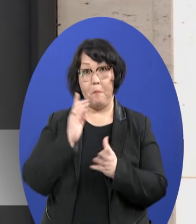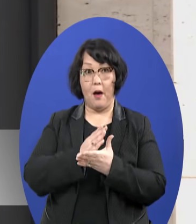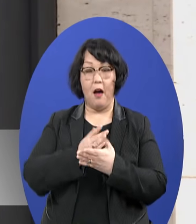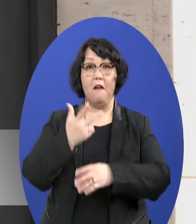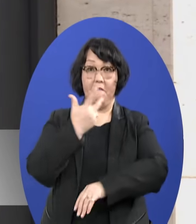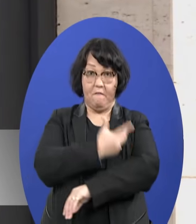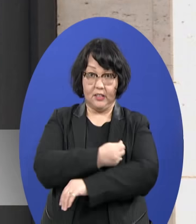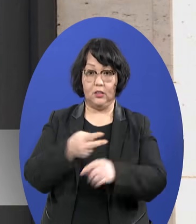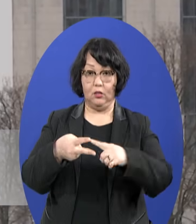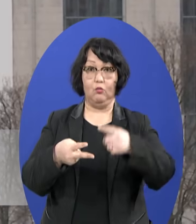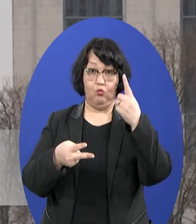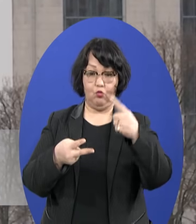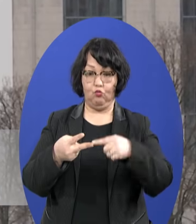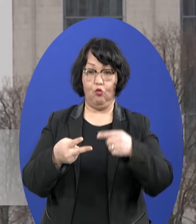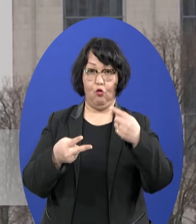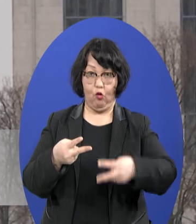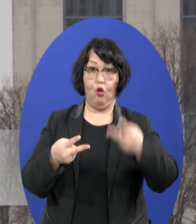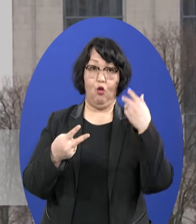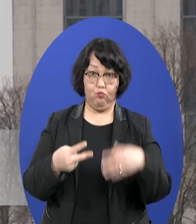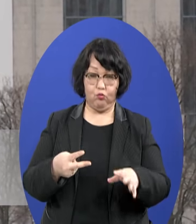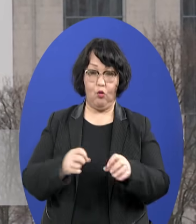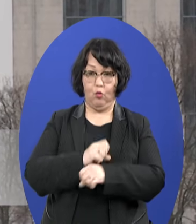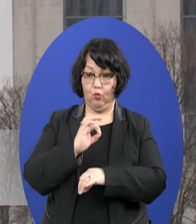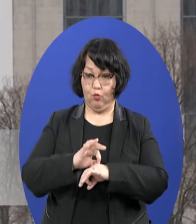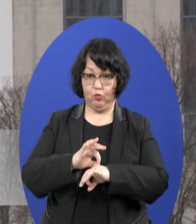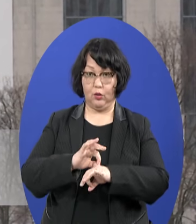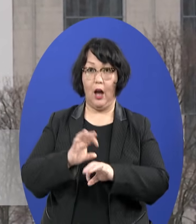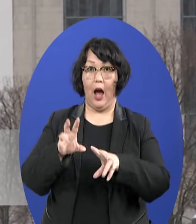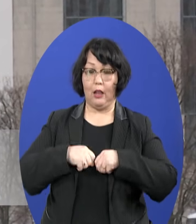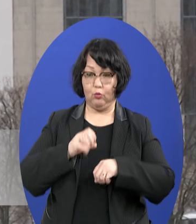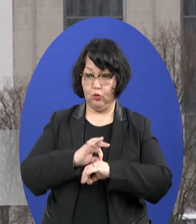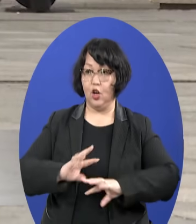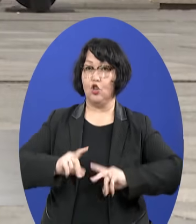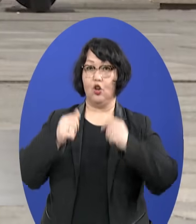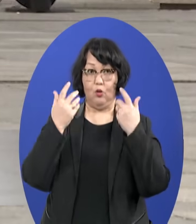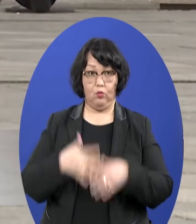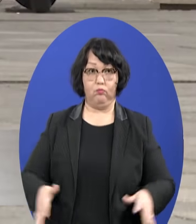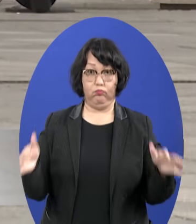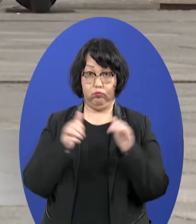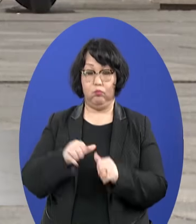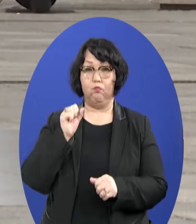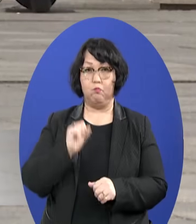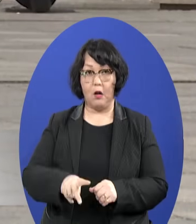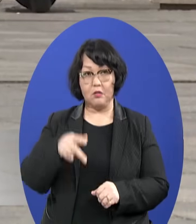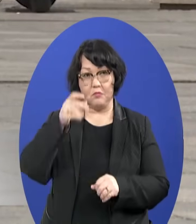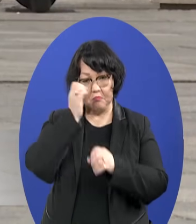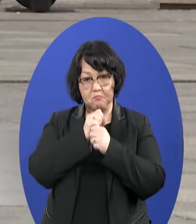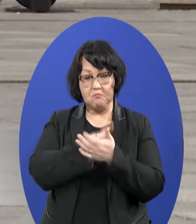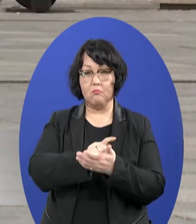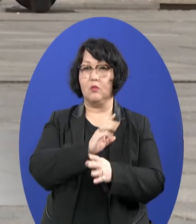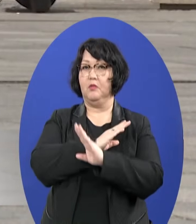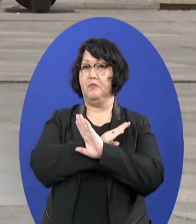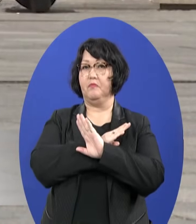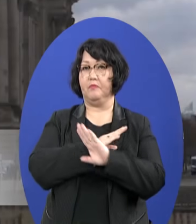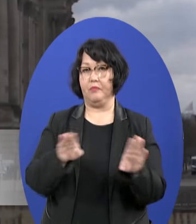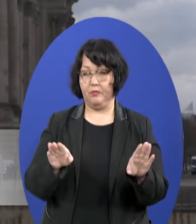вакцинда бүрэн хамрагдсан халдвар аваад эдгэрсэн хүмүүсийг ийм шаардлагаас чөлөөлөхөөр төлөвлөж байгаа бололтой. Германы эрүүл мэндийн сайд Йенс